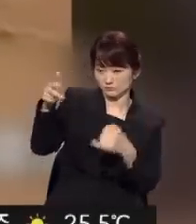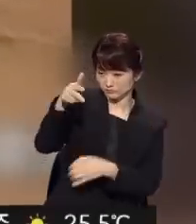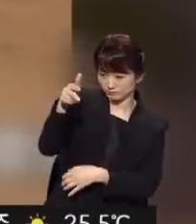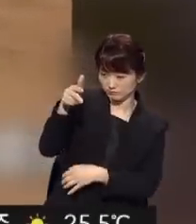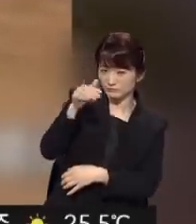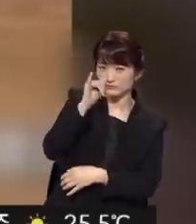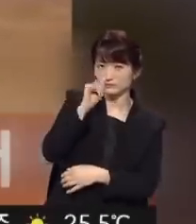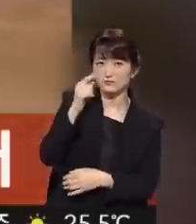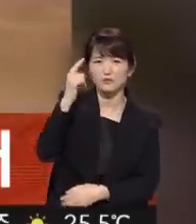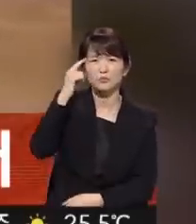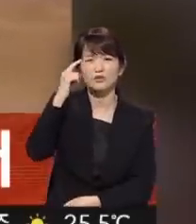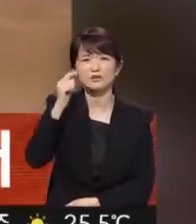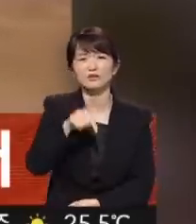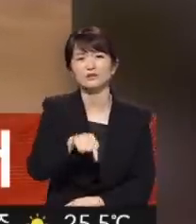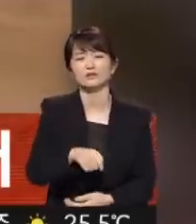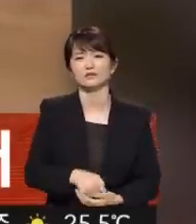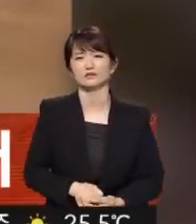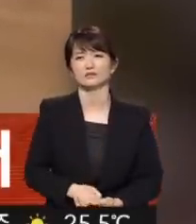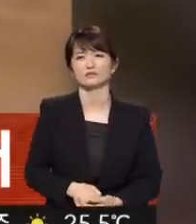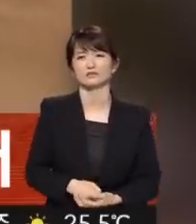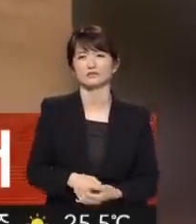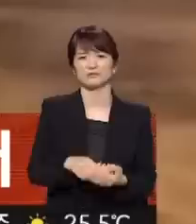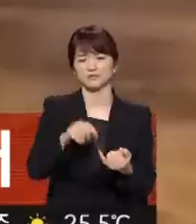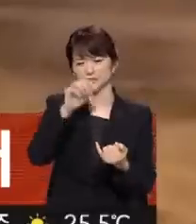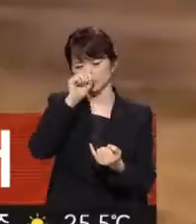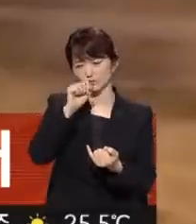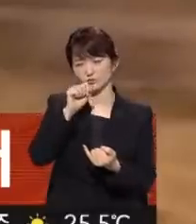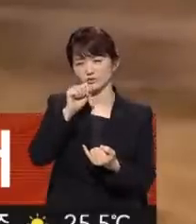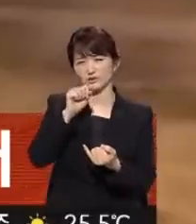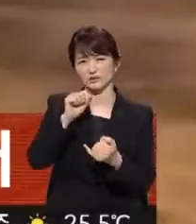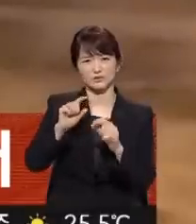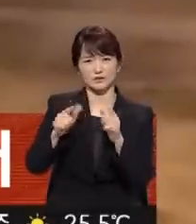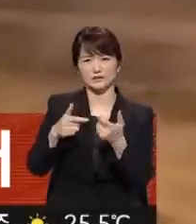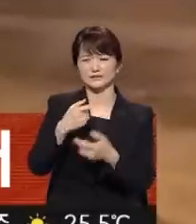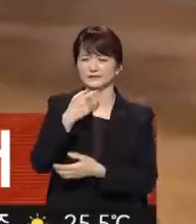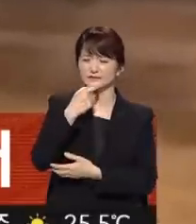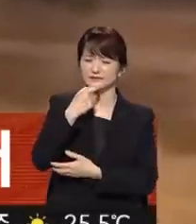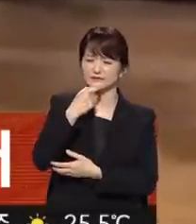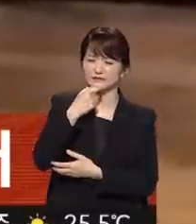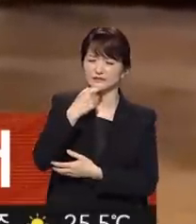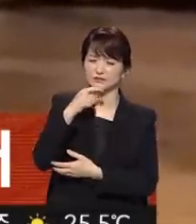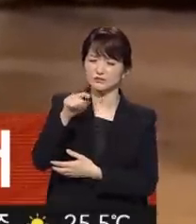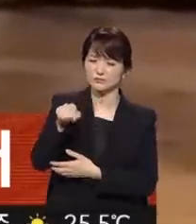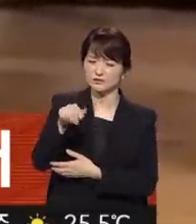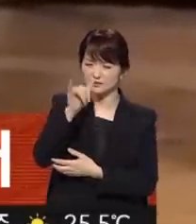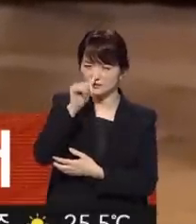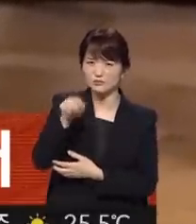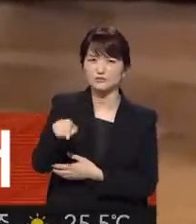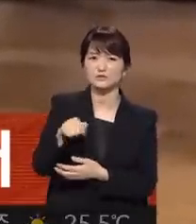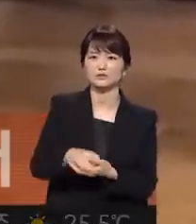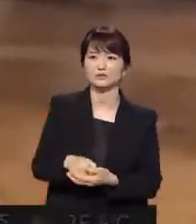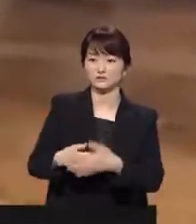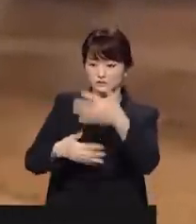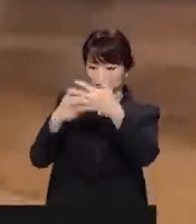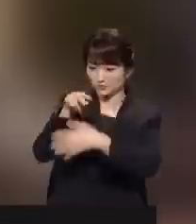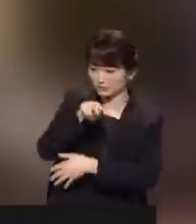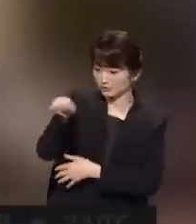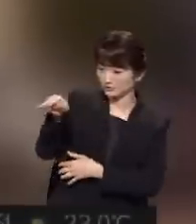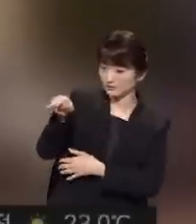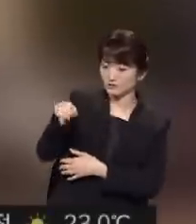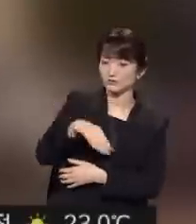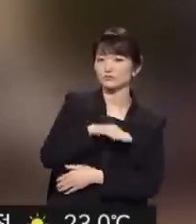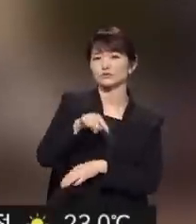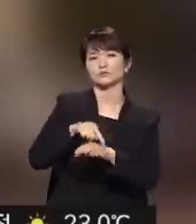있었던 겁니다. 왜 저러고 살아? 그래요. 싫어요 버튼이 있었다면 아마 엄청 눌렀을 것 같은데 이 영상을 본 누리꾼들도 지금 저희